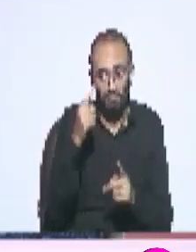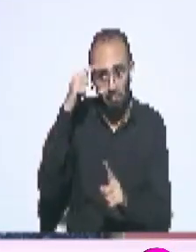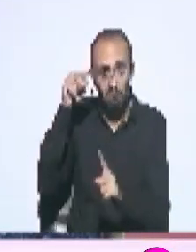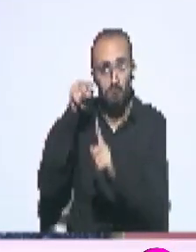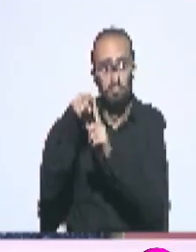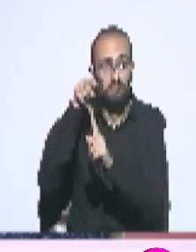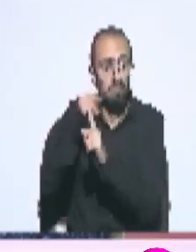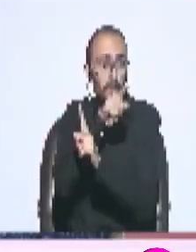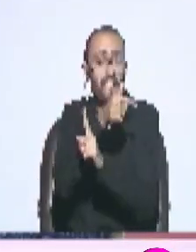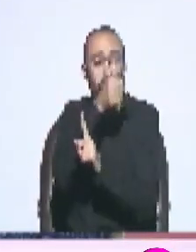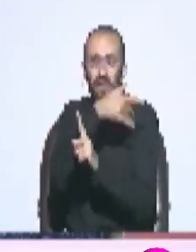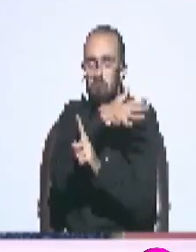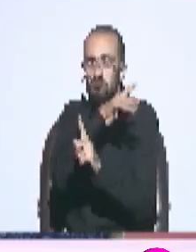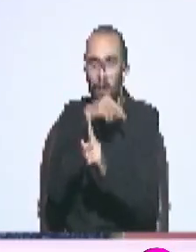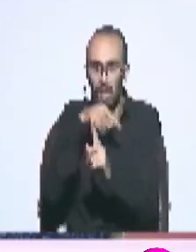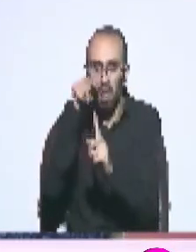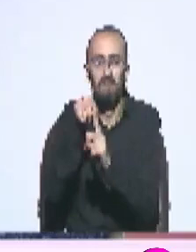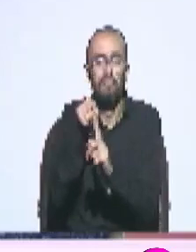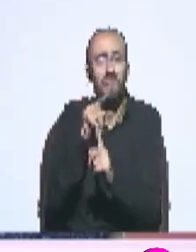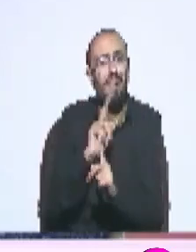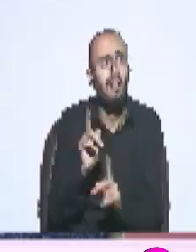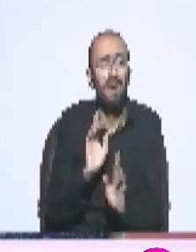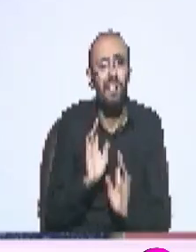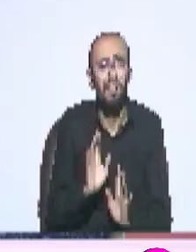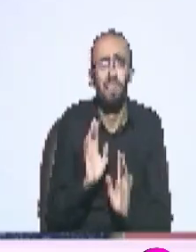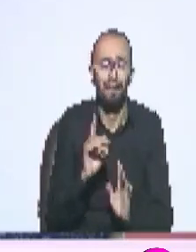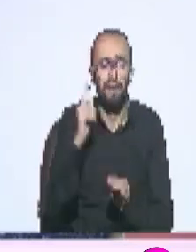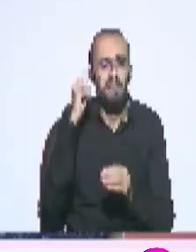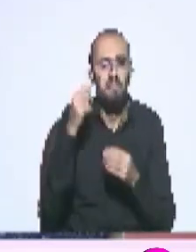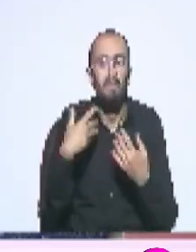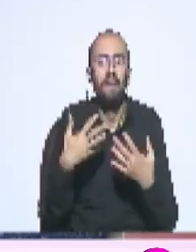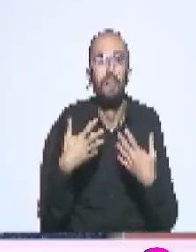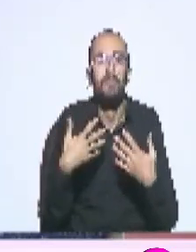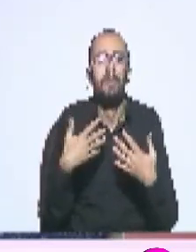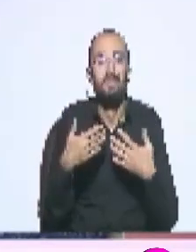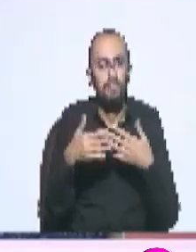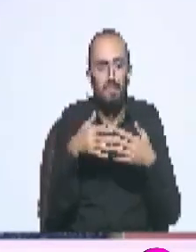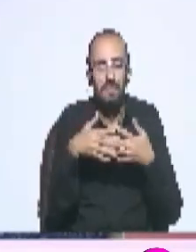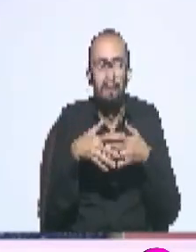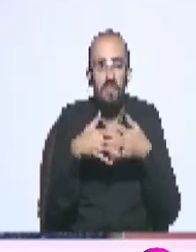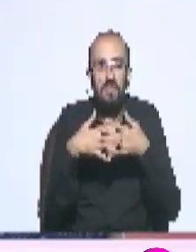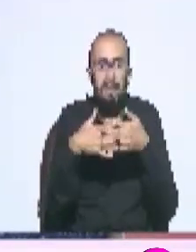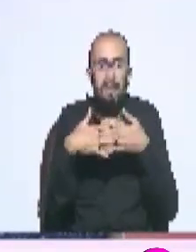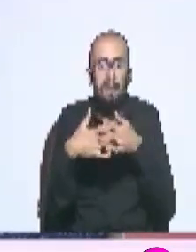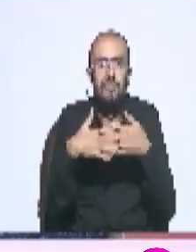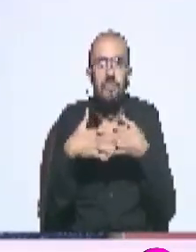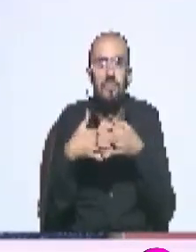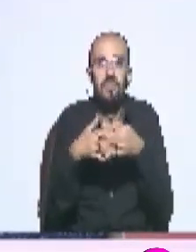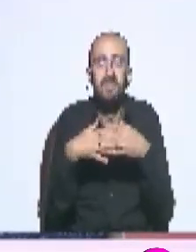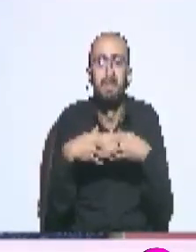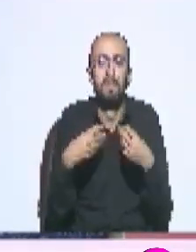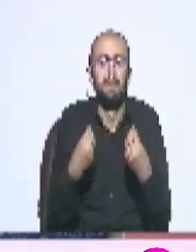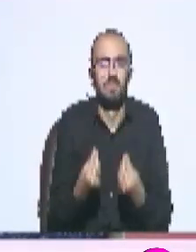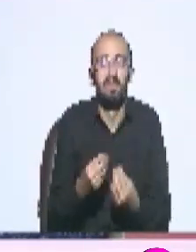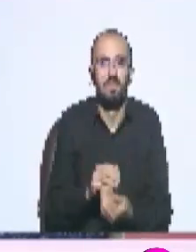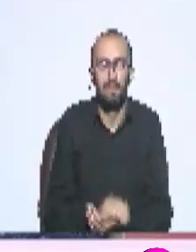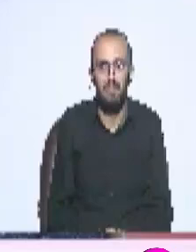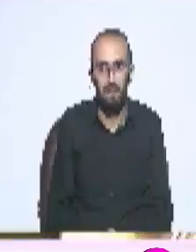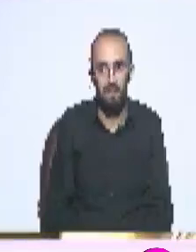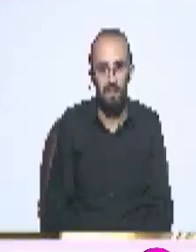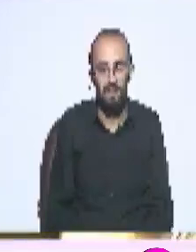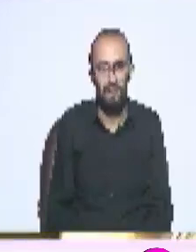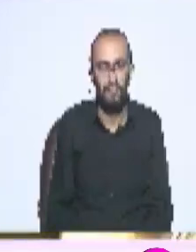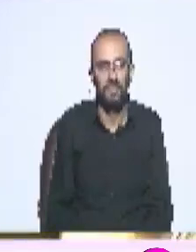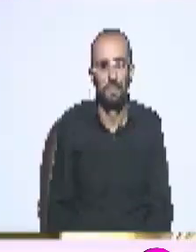يعني انا زي ما بقول عملت مجهود والتزمت باللي انا اتفقت عليه مع نفسي حتى لو ما قعدتش مع حد خالص